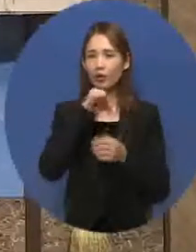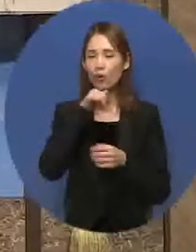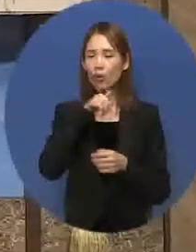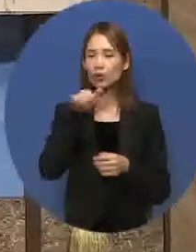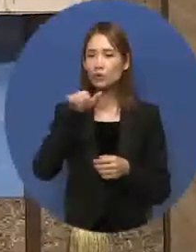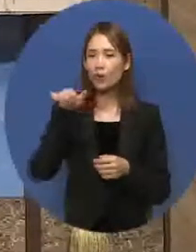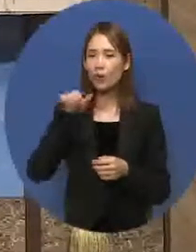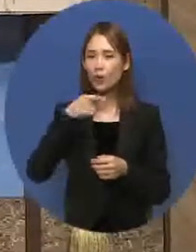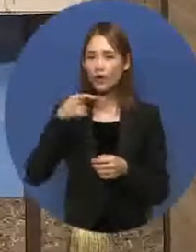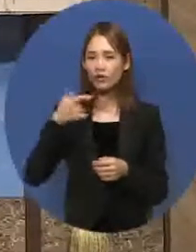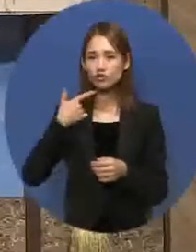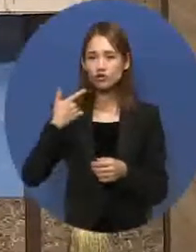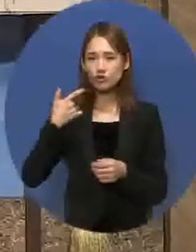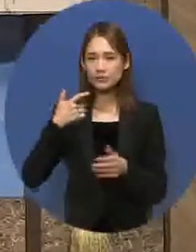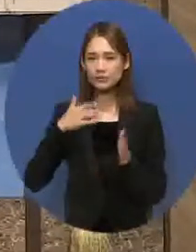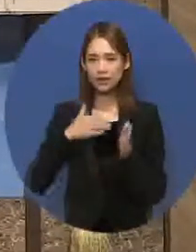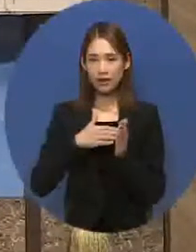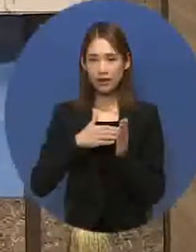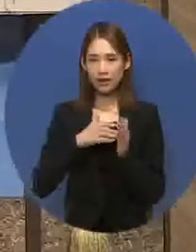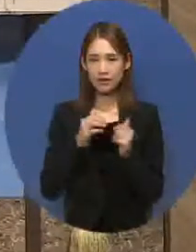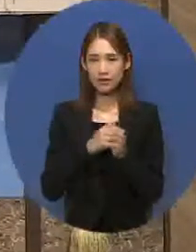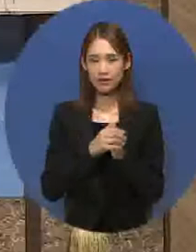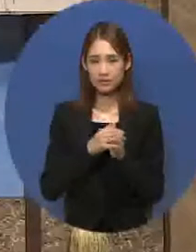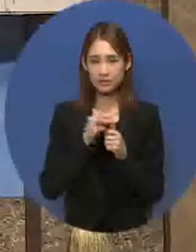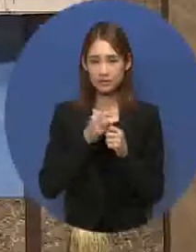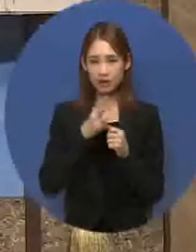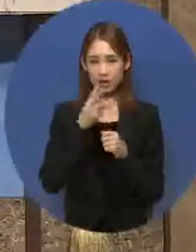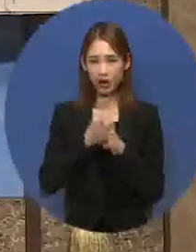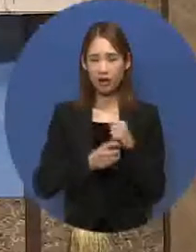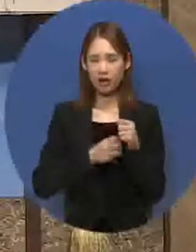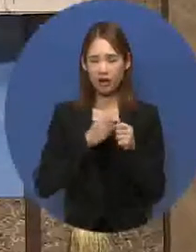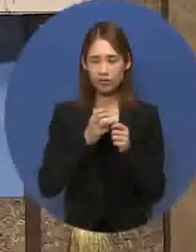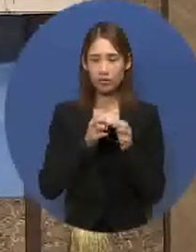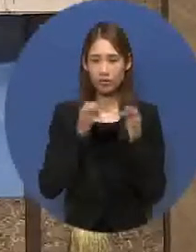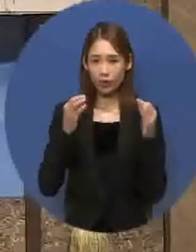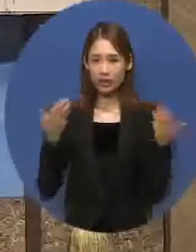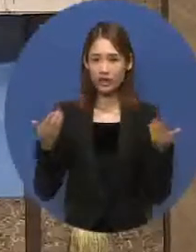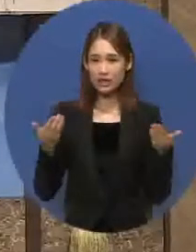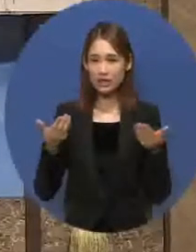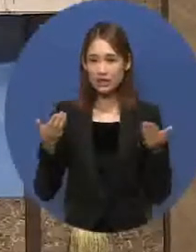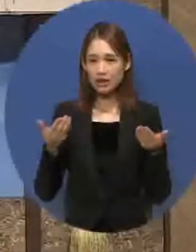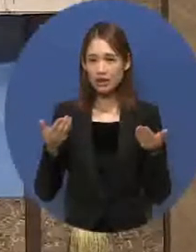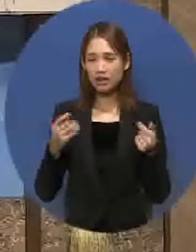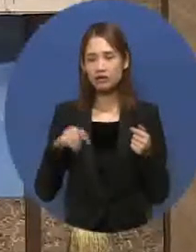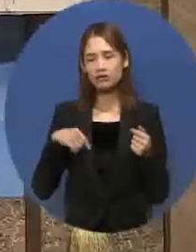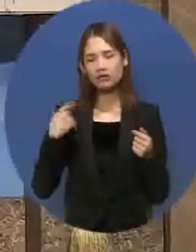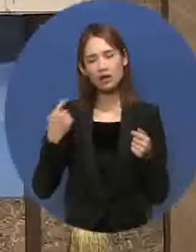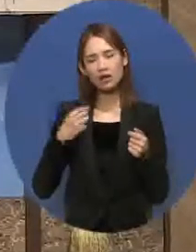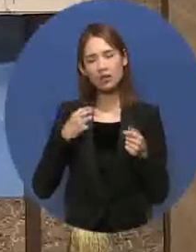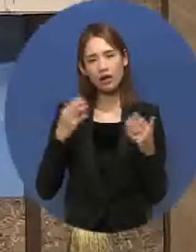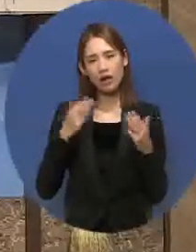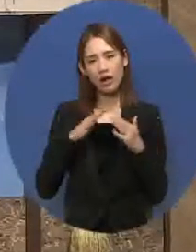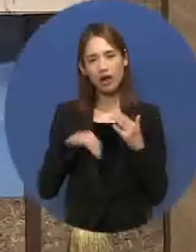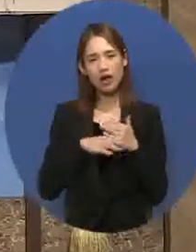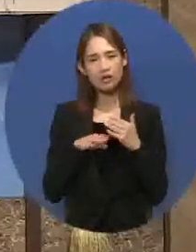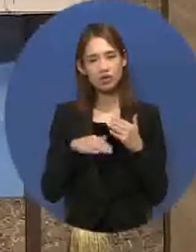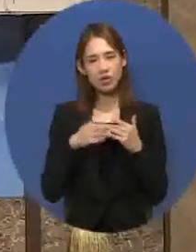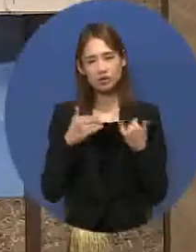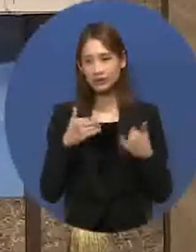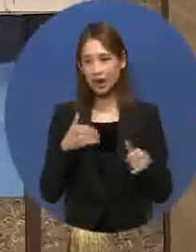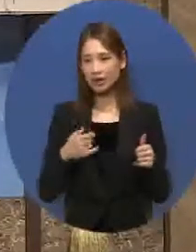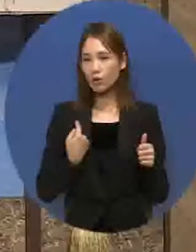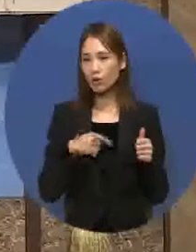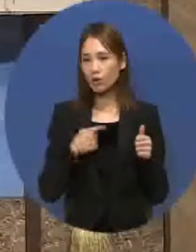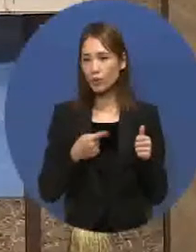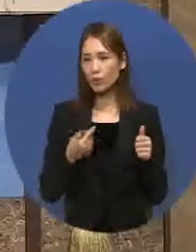60세까지 한 30년간을 일을 해야만이 가정을 꾸려나갈 수 있고 자녀들 교육을